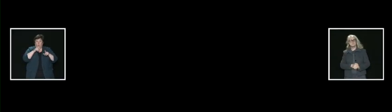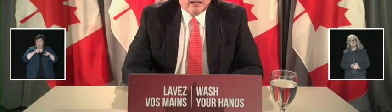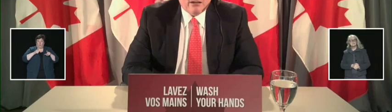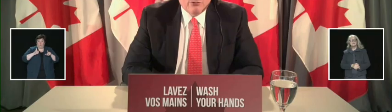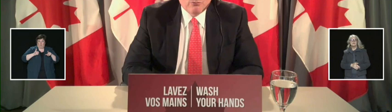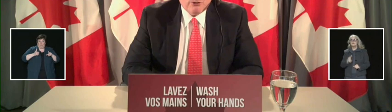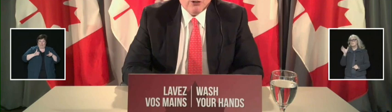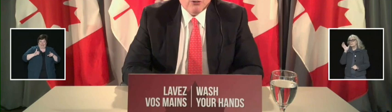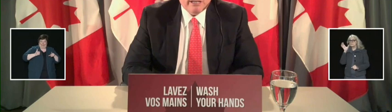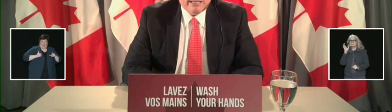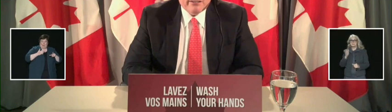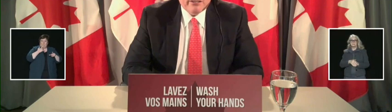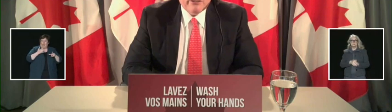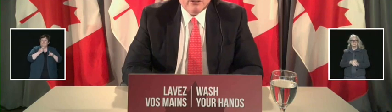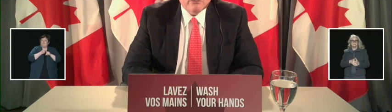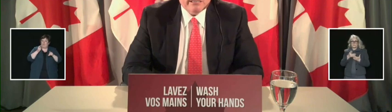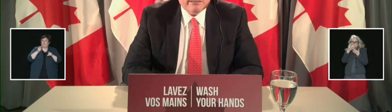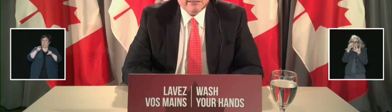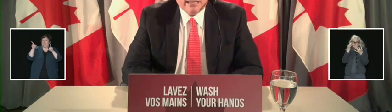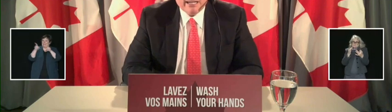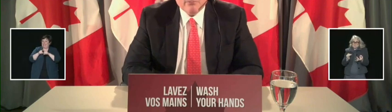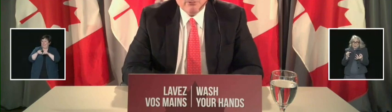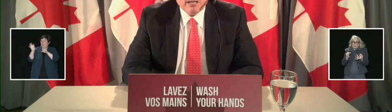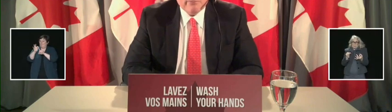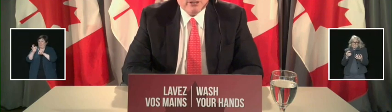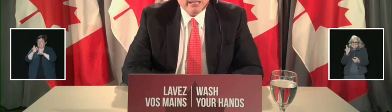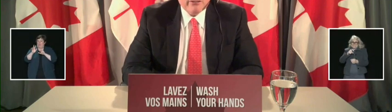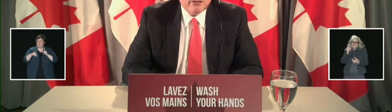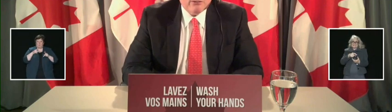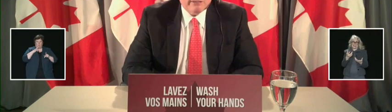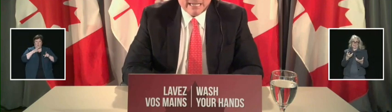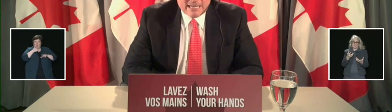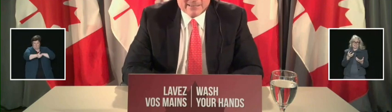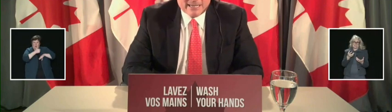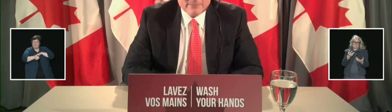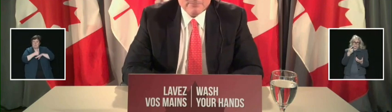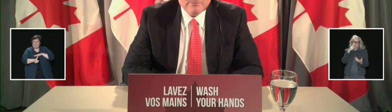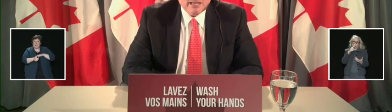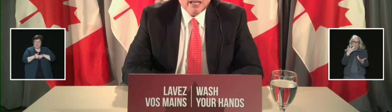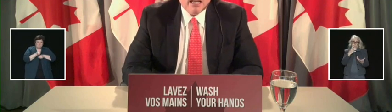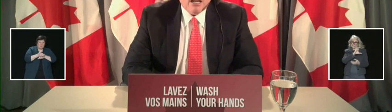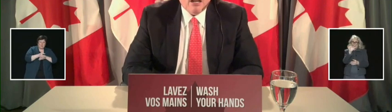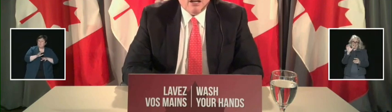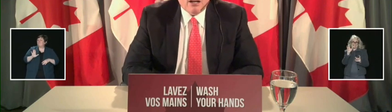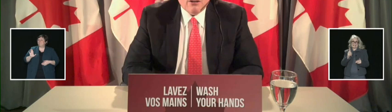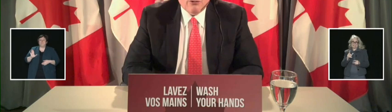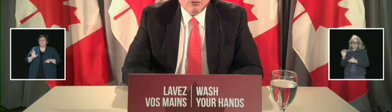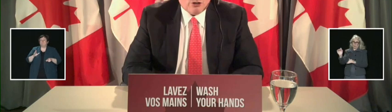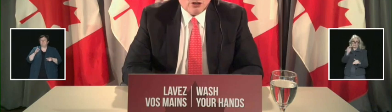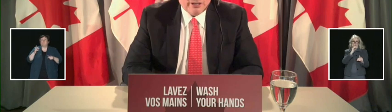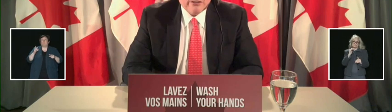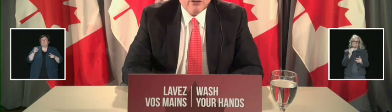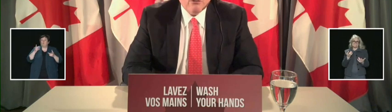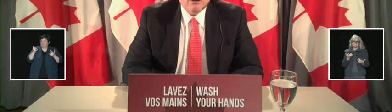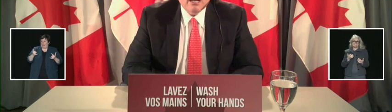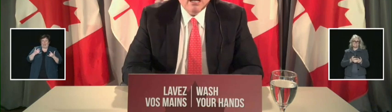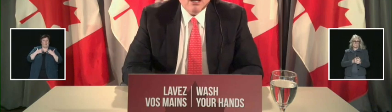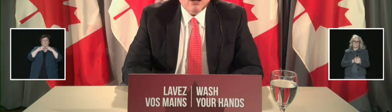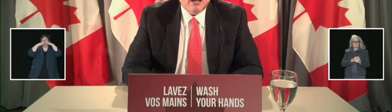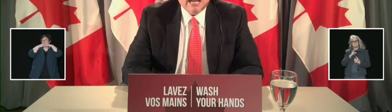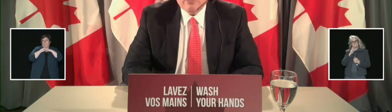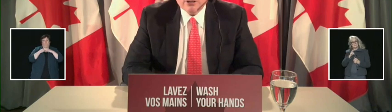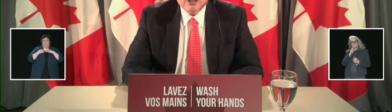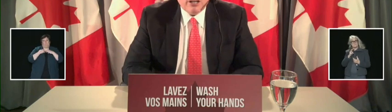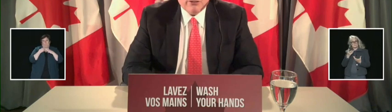Écoutez, nous prenons les décisions nécessaires pour la protection des Canadiens. Nous reconnaissons